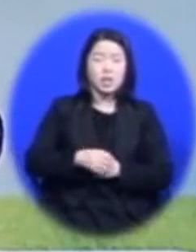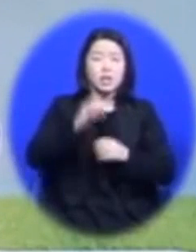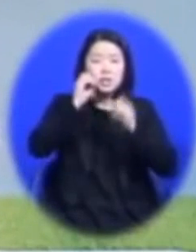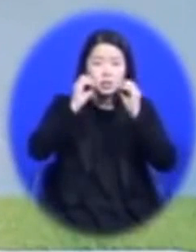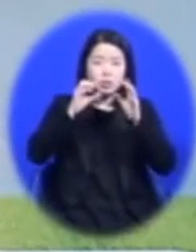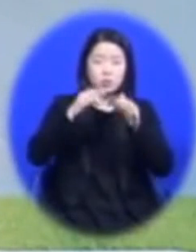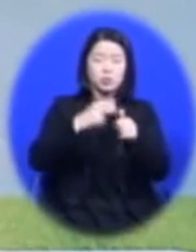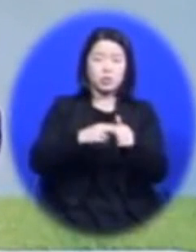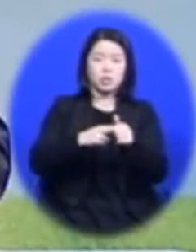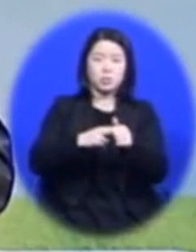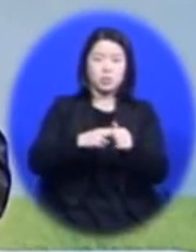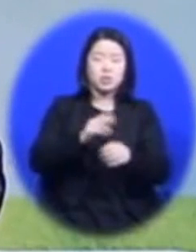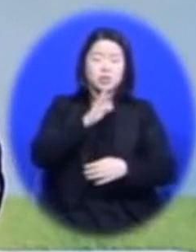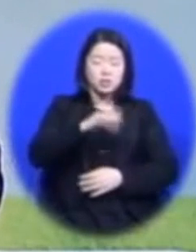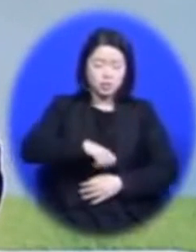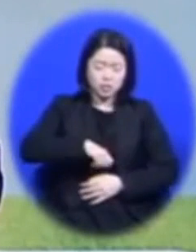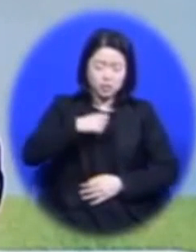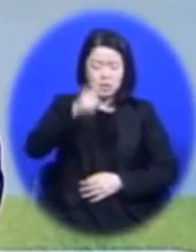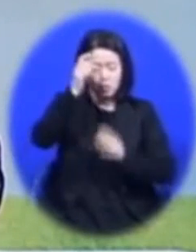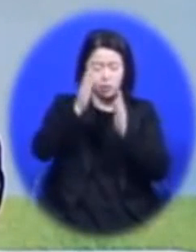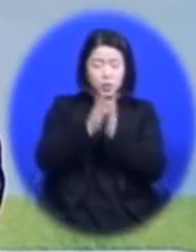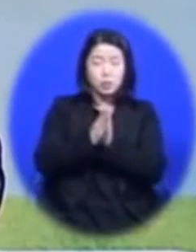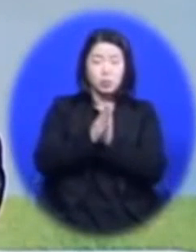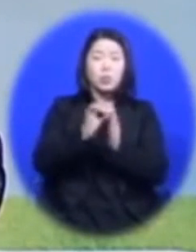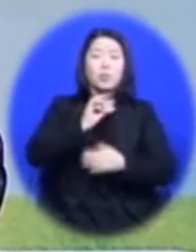전도사님은 진실한 기도만 드리세요.